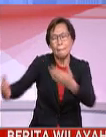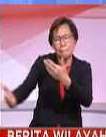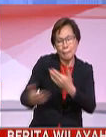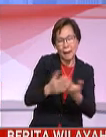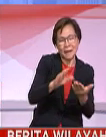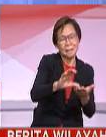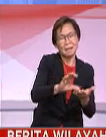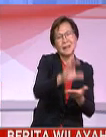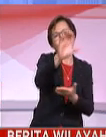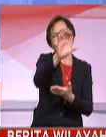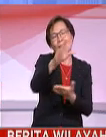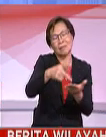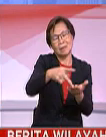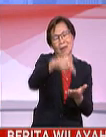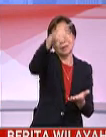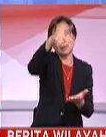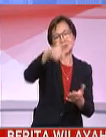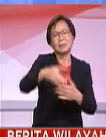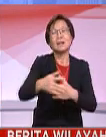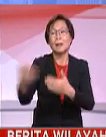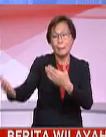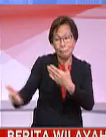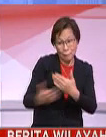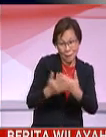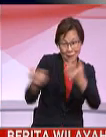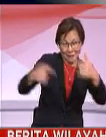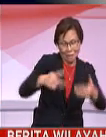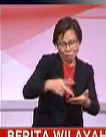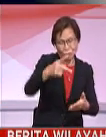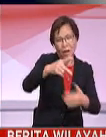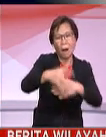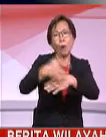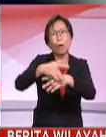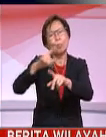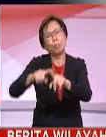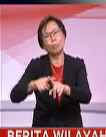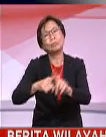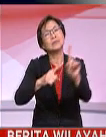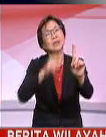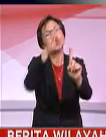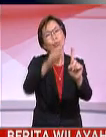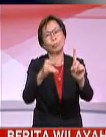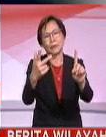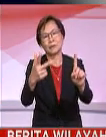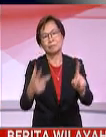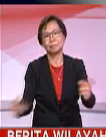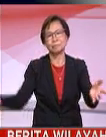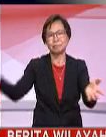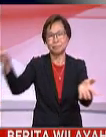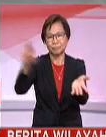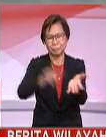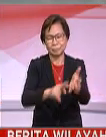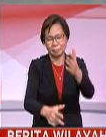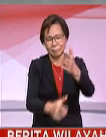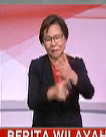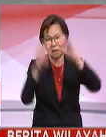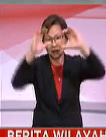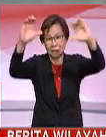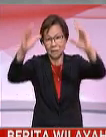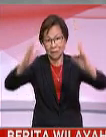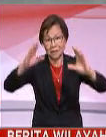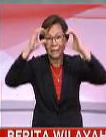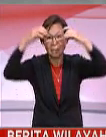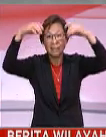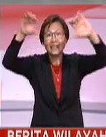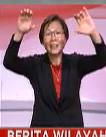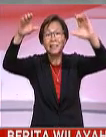secara fizikal seawal 1 Mac. Menerusi kenyataan Naib Chancellornya, Dato'